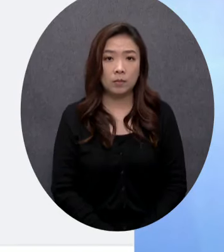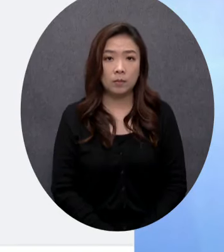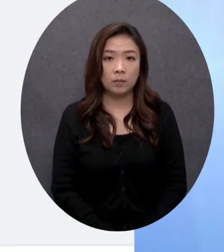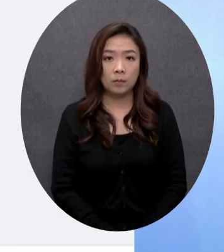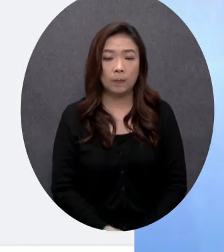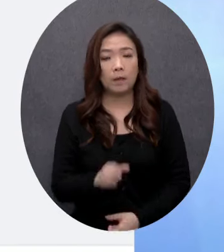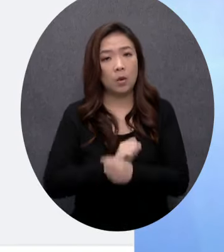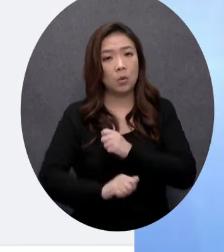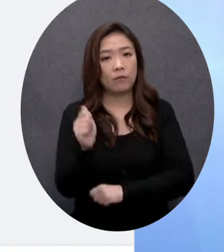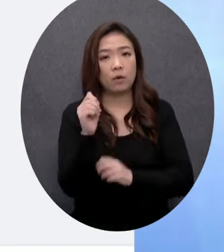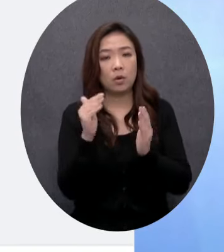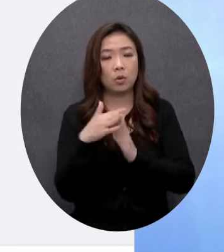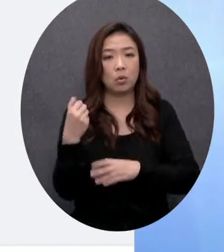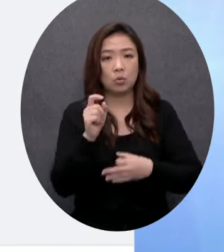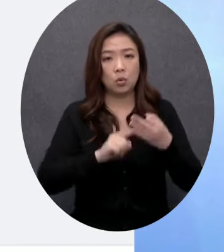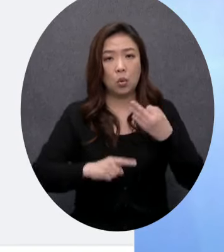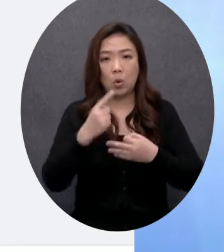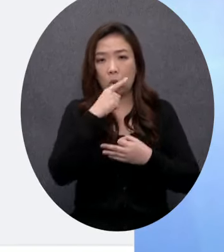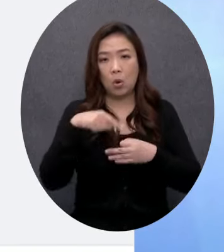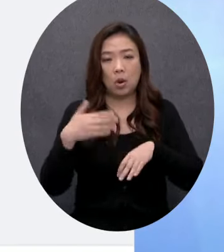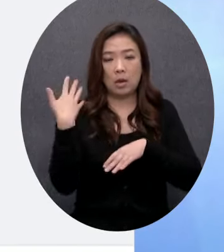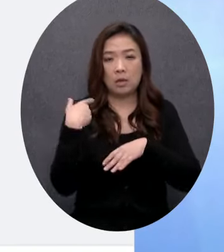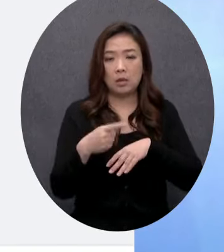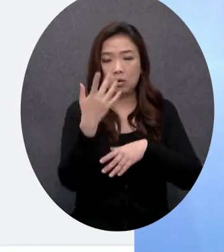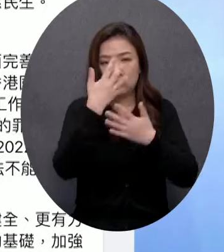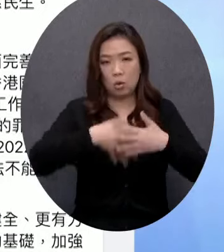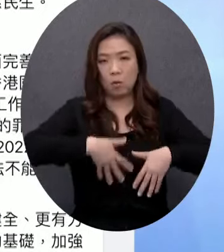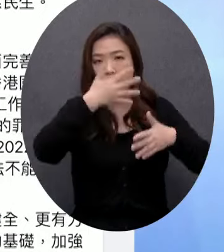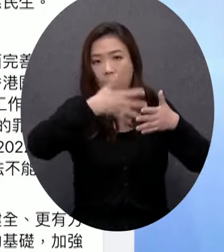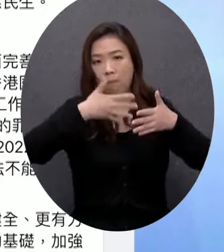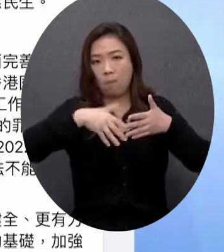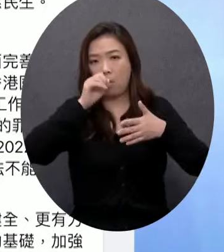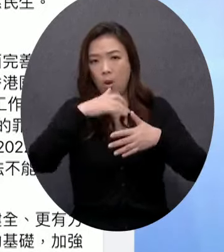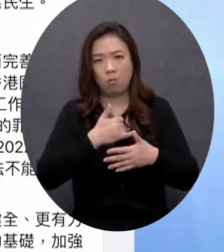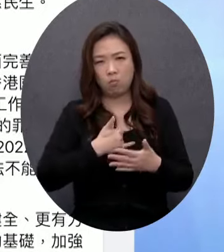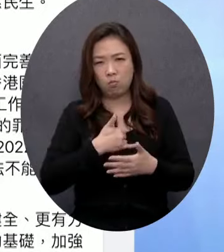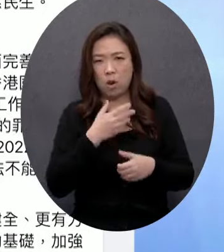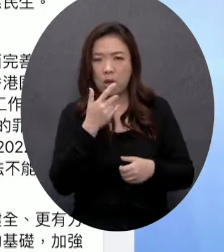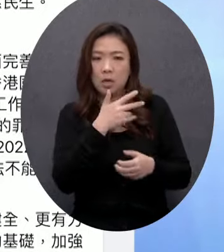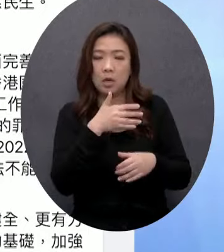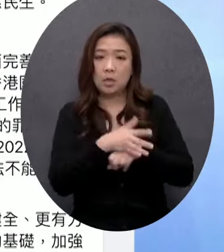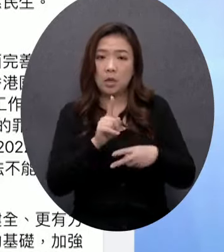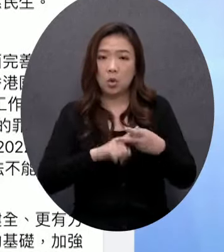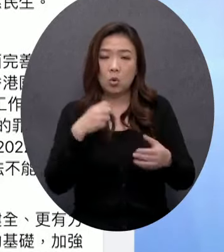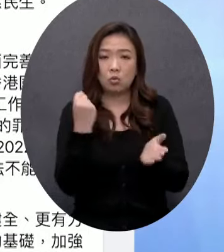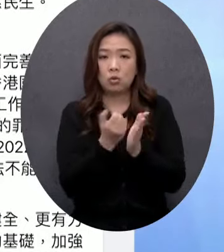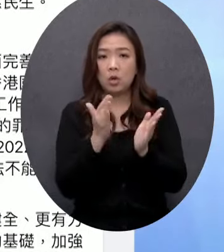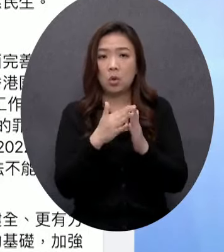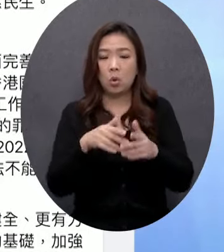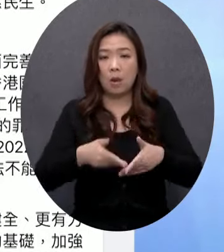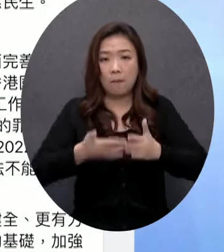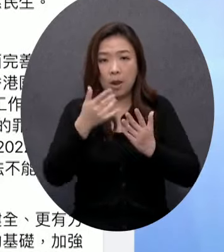劳工及福利局局长孙玉涵日前在社交平台发文，质疑社会工作者注册局仍未建立机